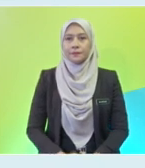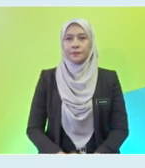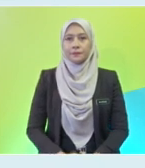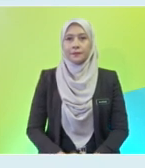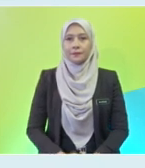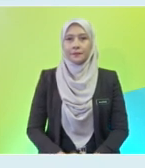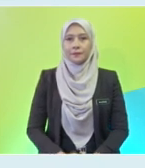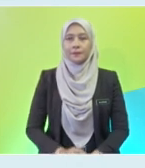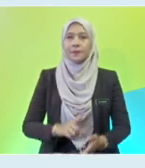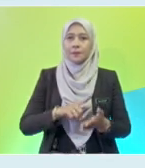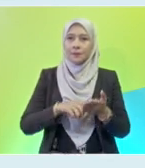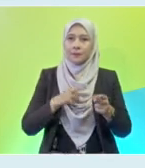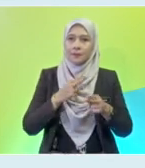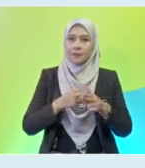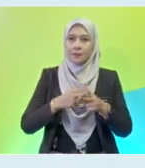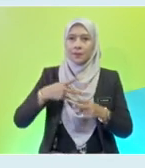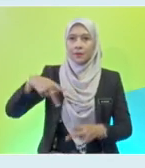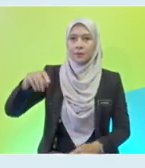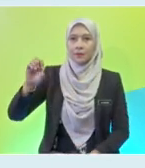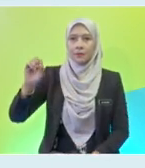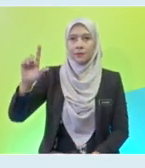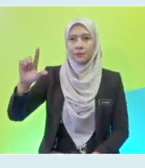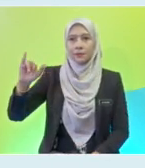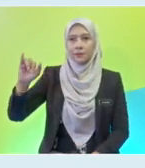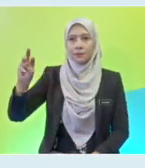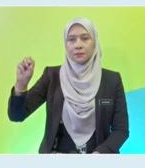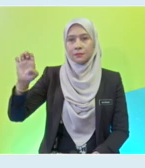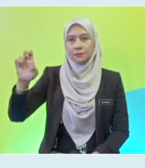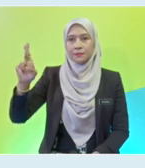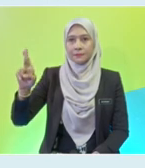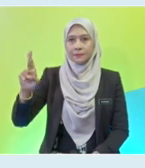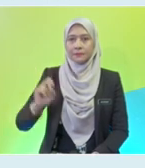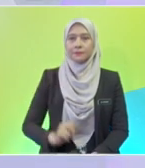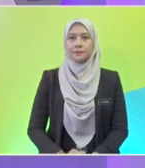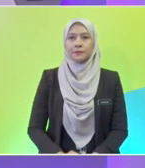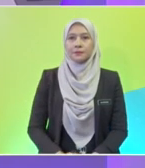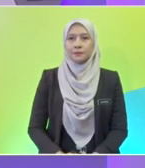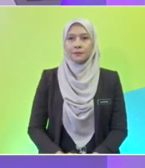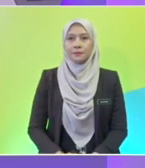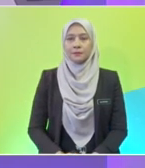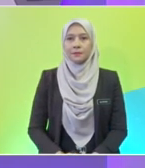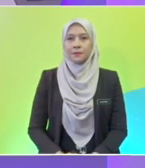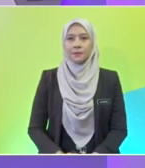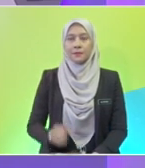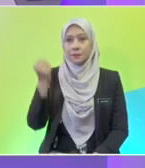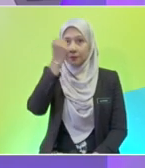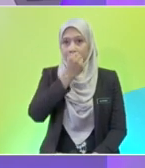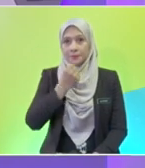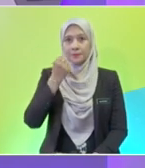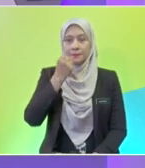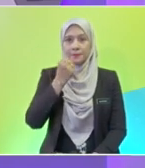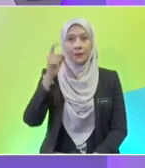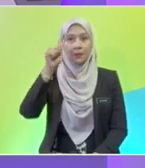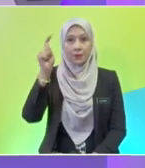tanya ini Apa nama polimer ini ya jenis Apa itu secara terus tapi di sini ditanya sifat jadi di sini